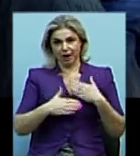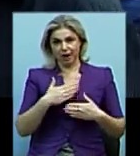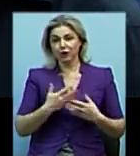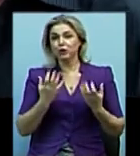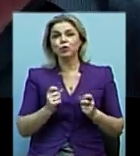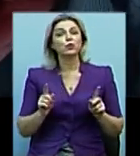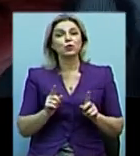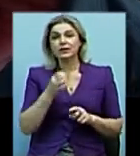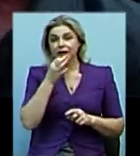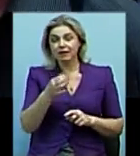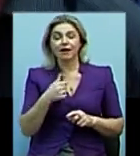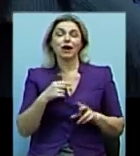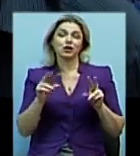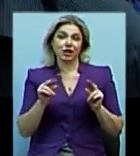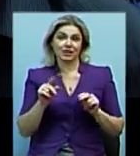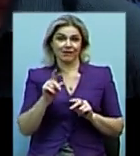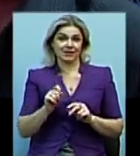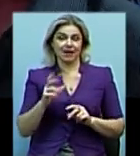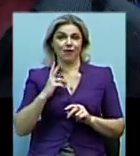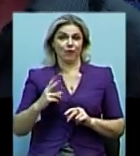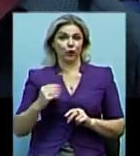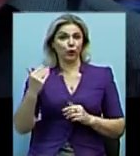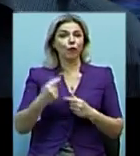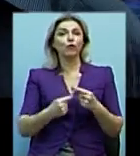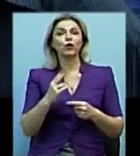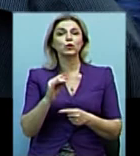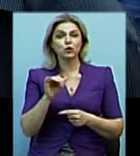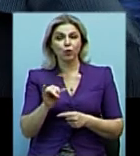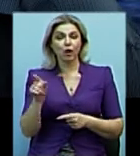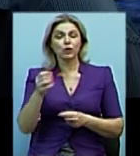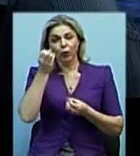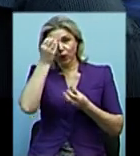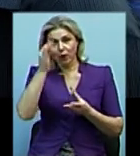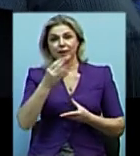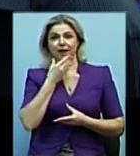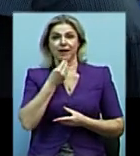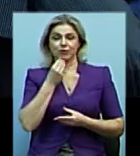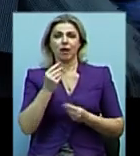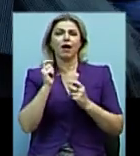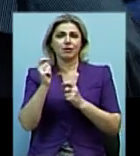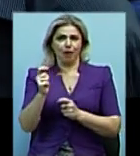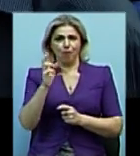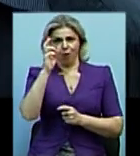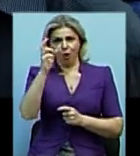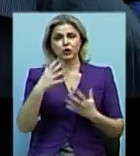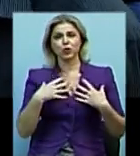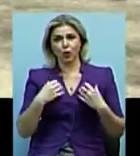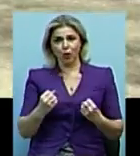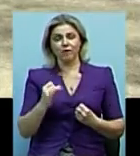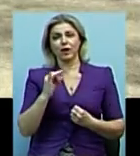сказати? Я щасливий за неї. Вона в мене розумниця і красуня. І дай Бог їй здоров'я і буде захищати свою